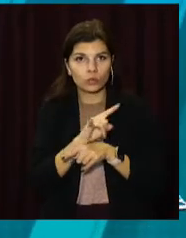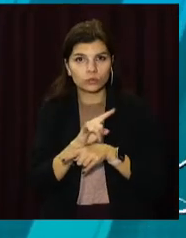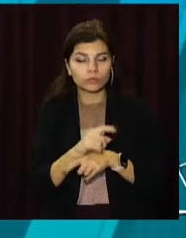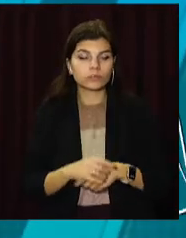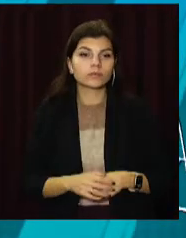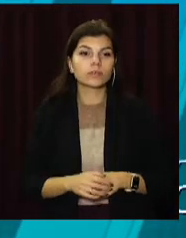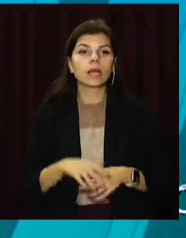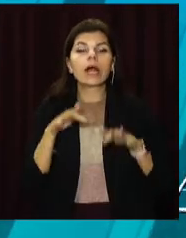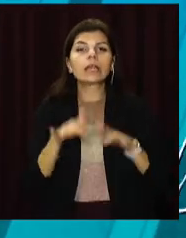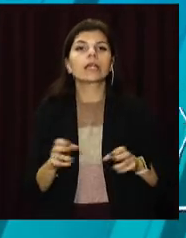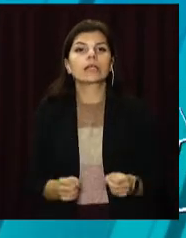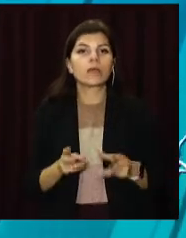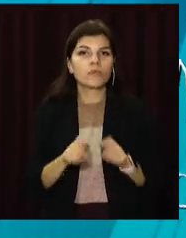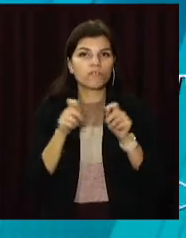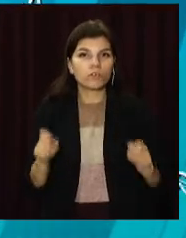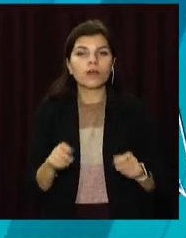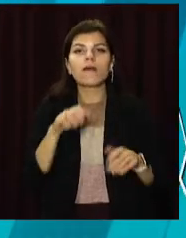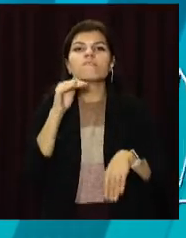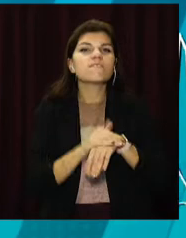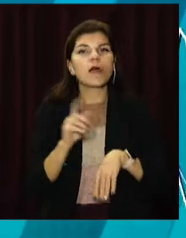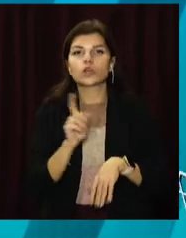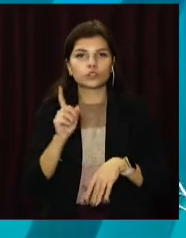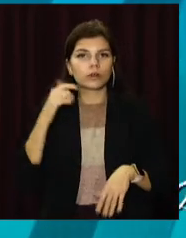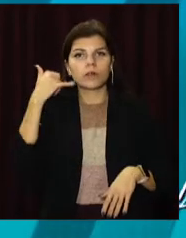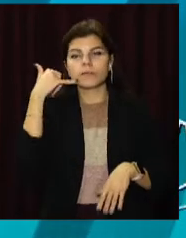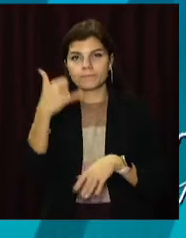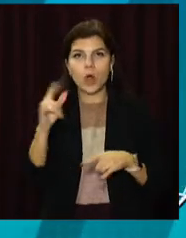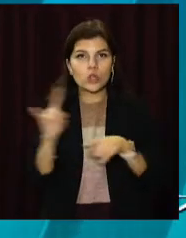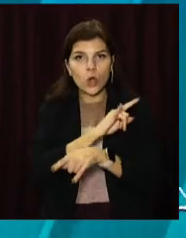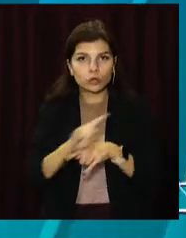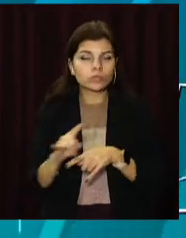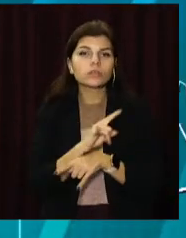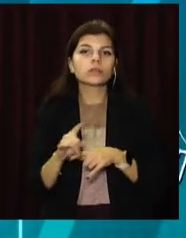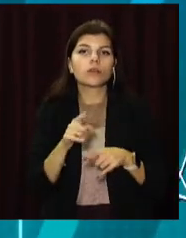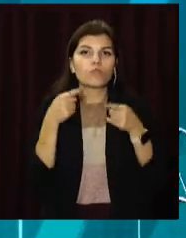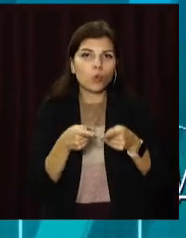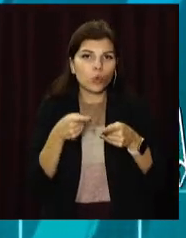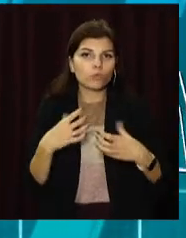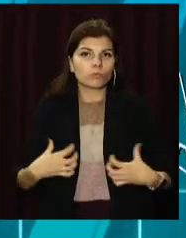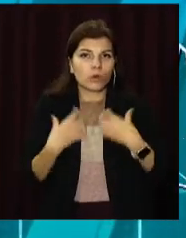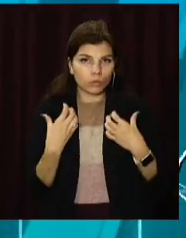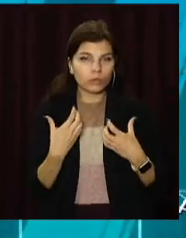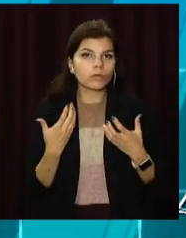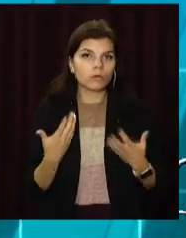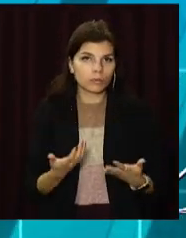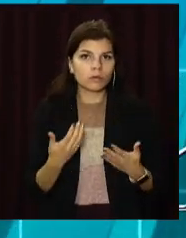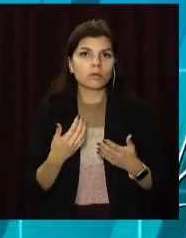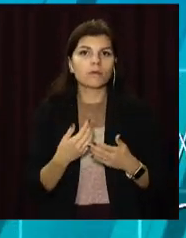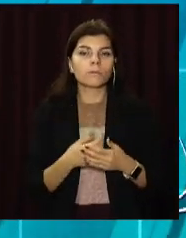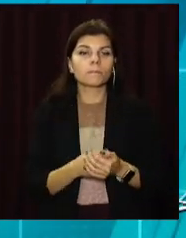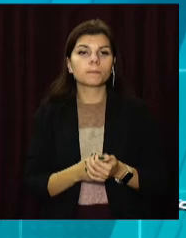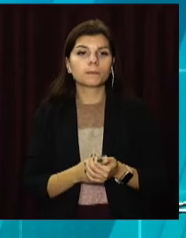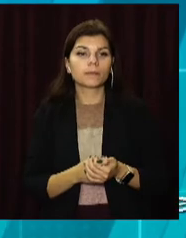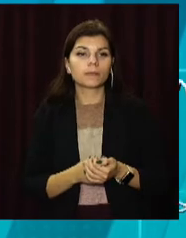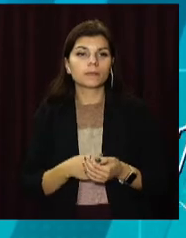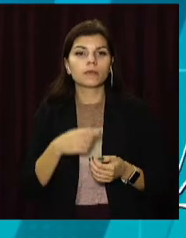Слідчі відкрили кримінальне провадження за фактом завідомо неправдивого повідомлення про загрозу безпеці громадян, знищення чи пошкодження об'єктів